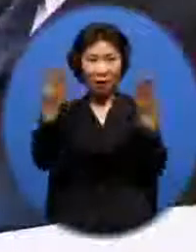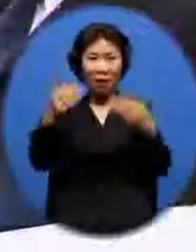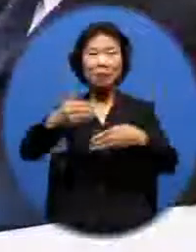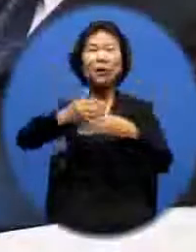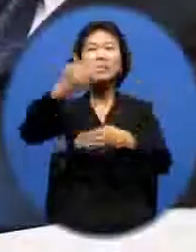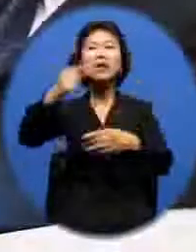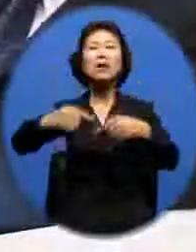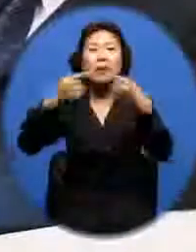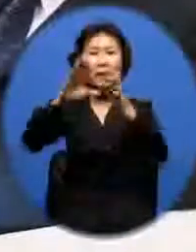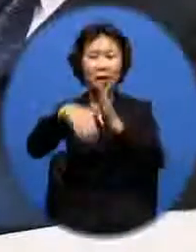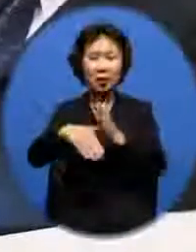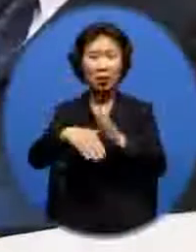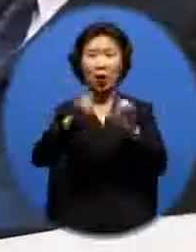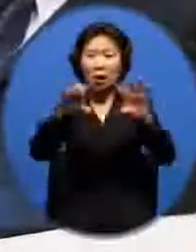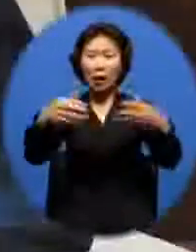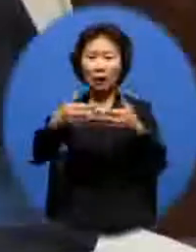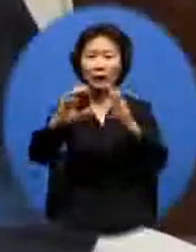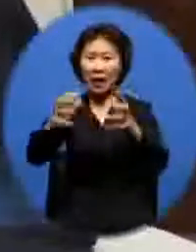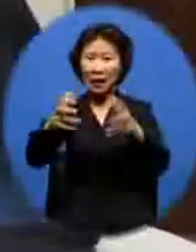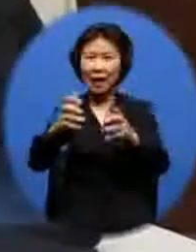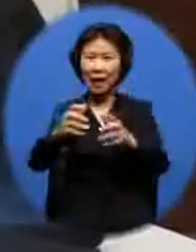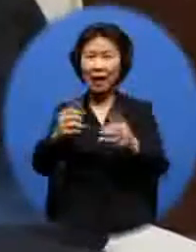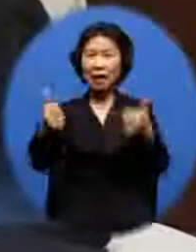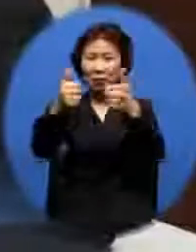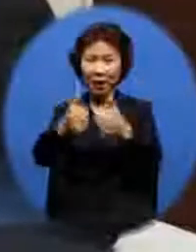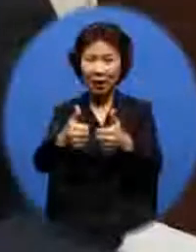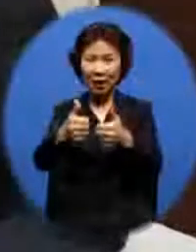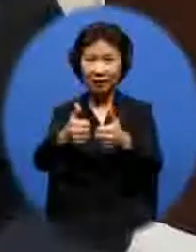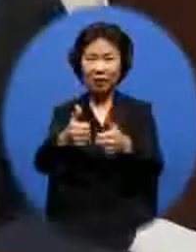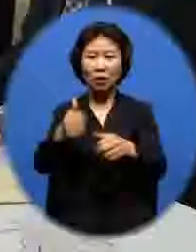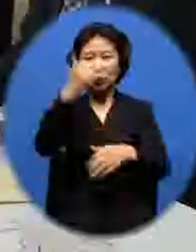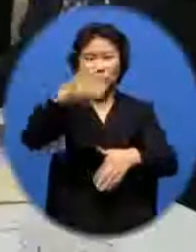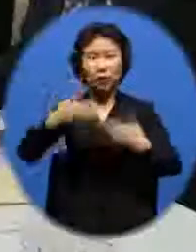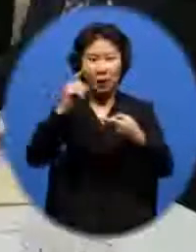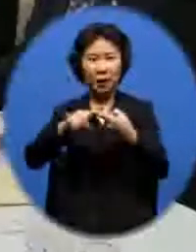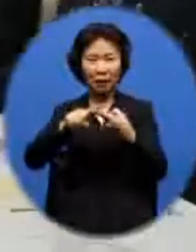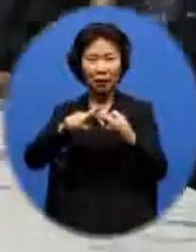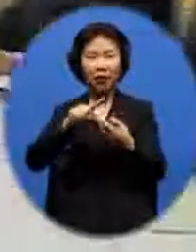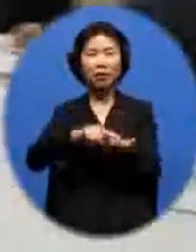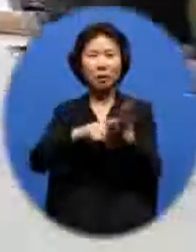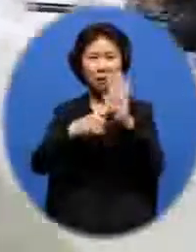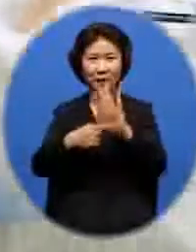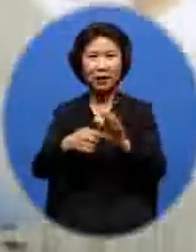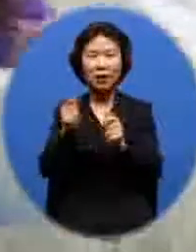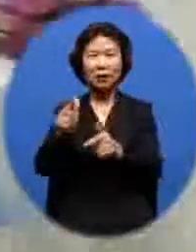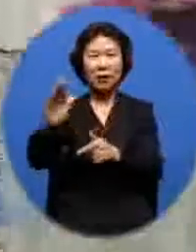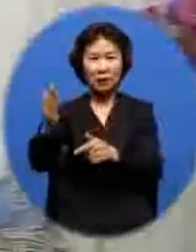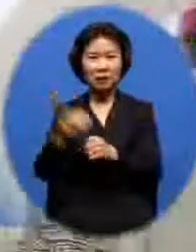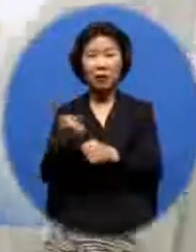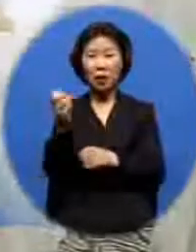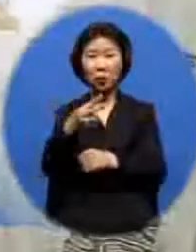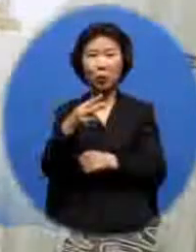인사를 만나는 등 충남의 인적 네트워크를 강화하는 계기를 만들기도 했습니다. 한편 일본에서는